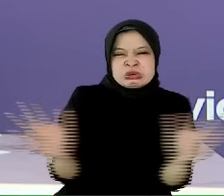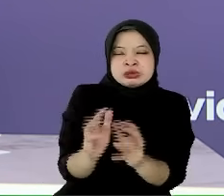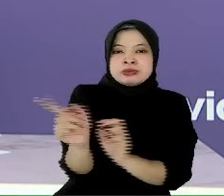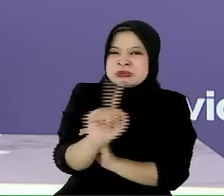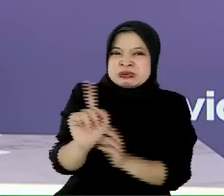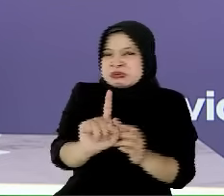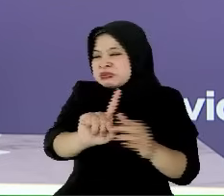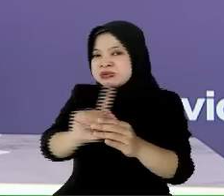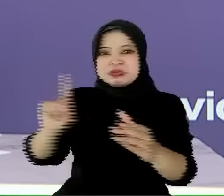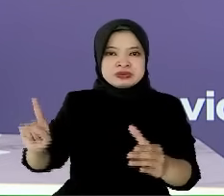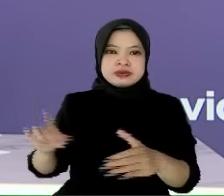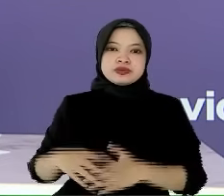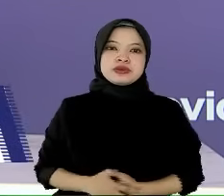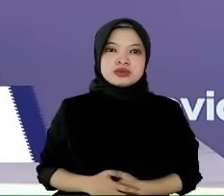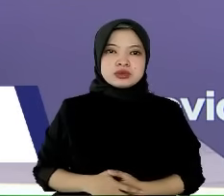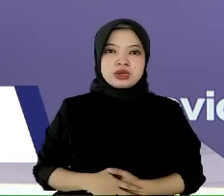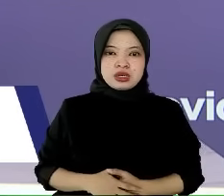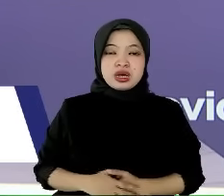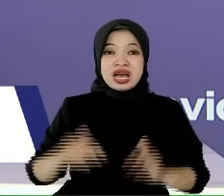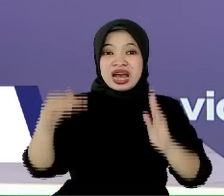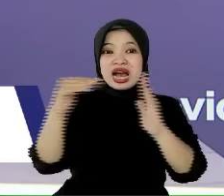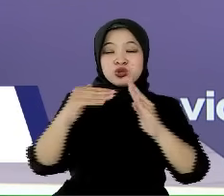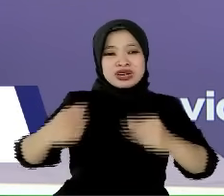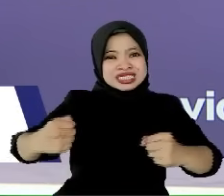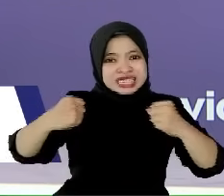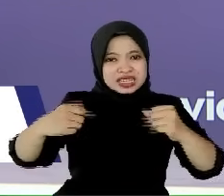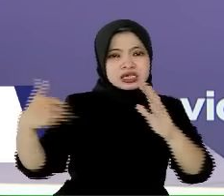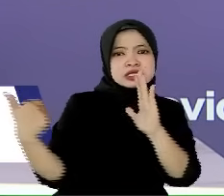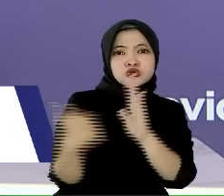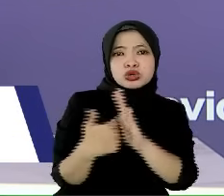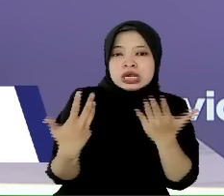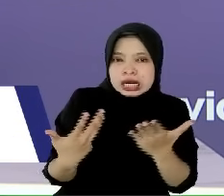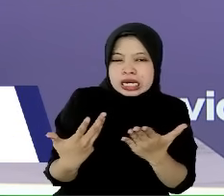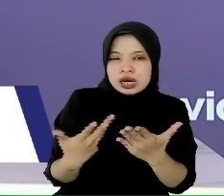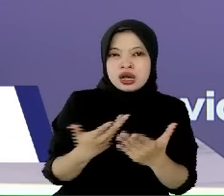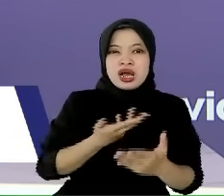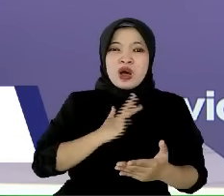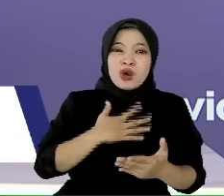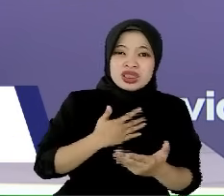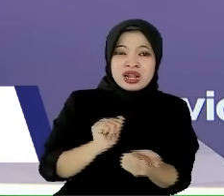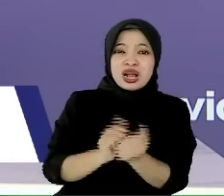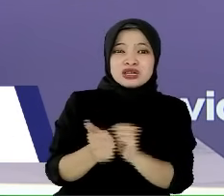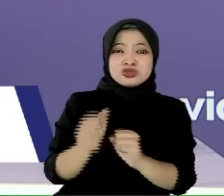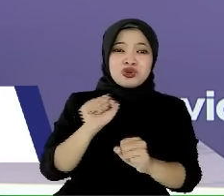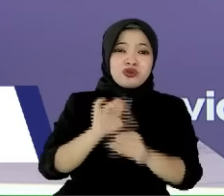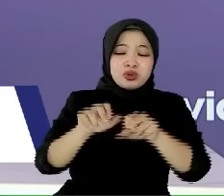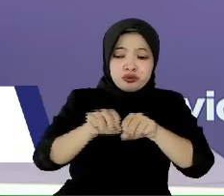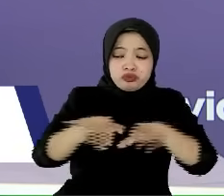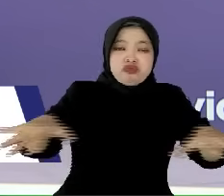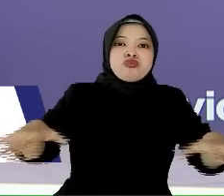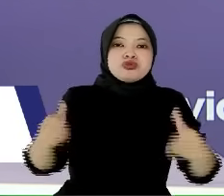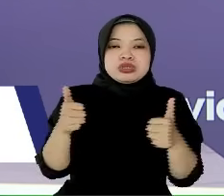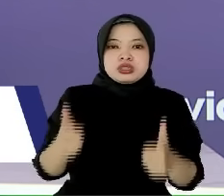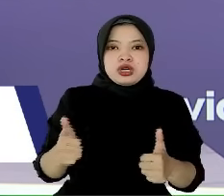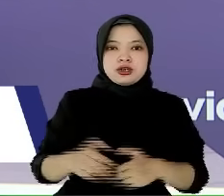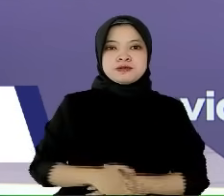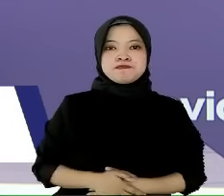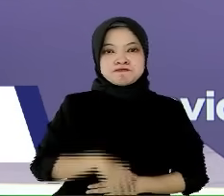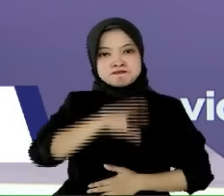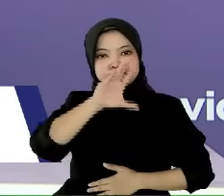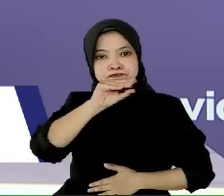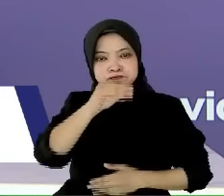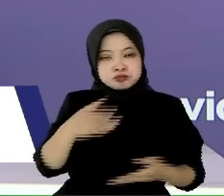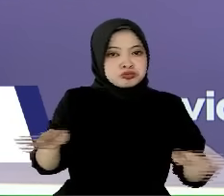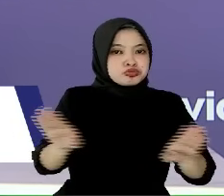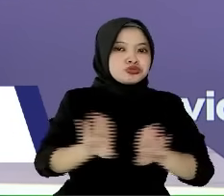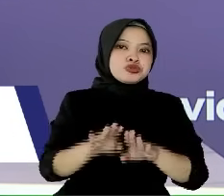kerumunan. Kepatuhan ini merupakan kunci mencegah timbulnya gelombang baru. Sebagai penutup,